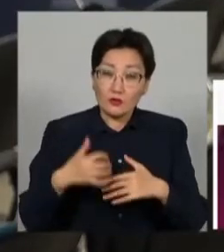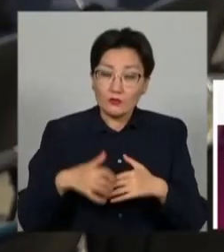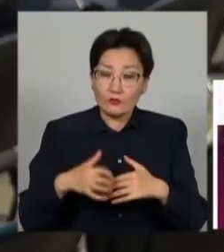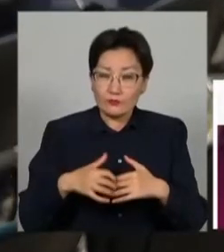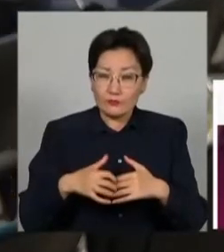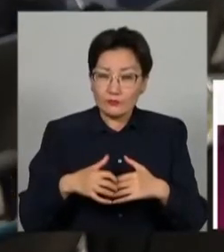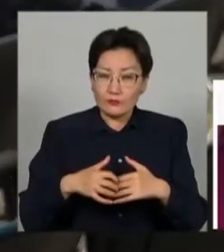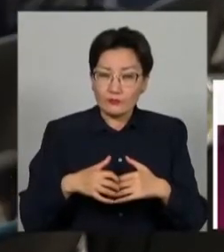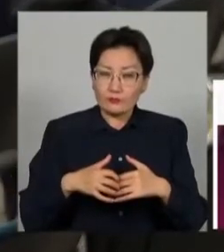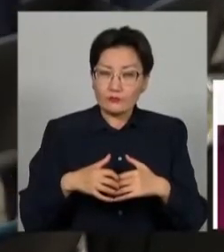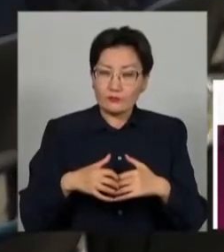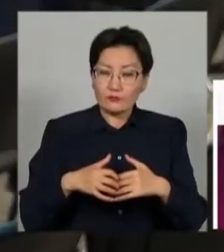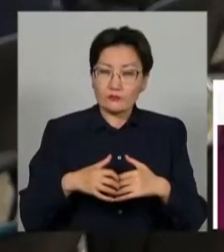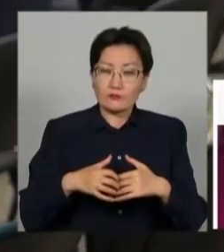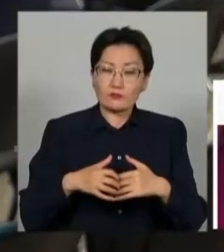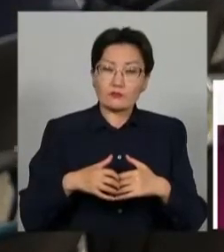архивтерден